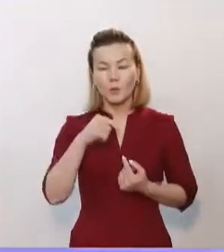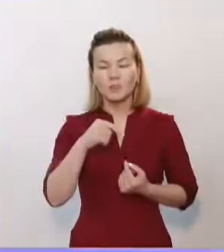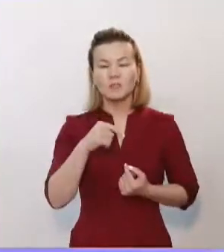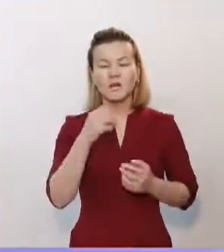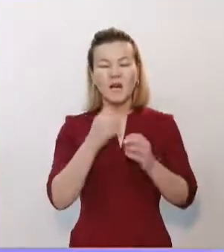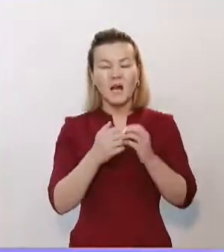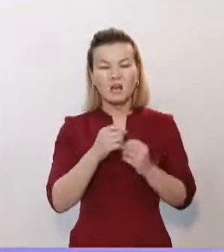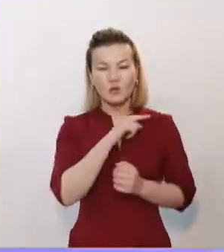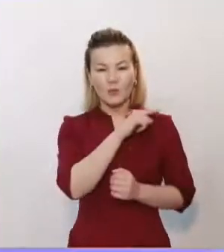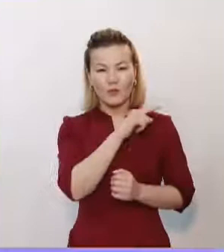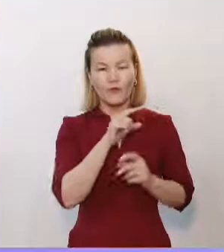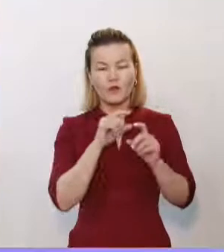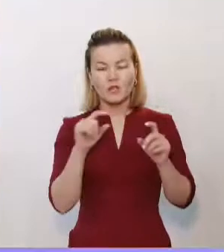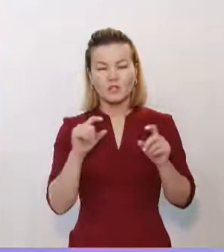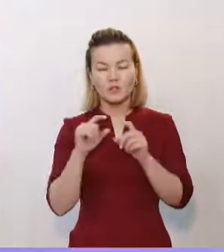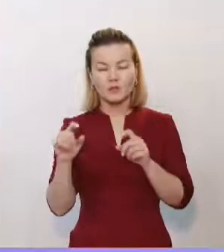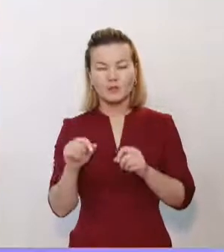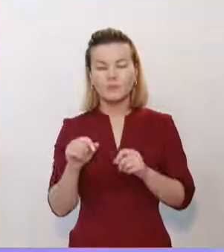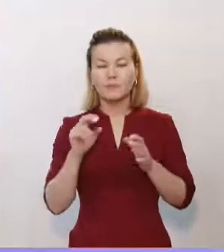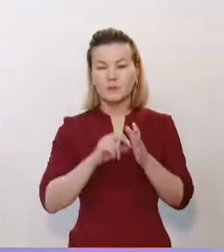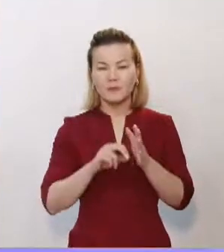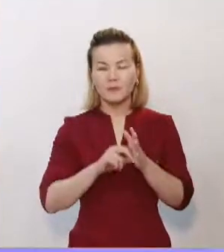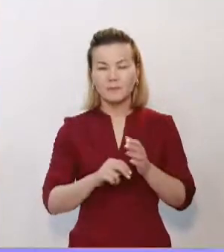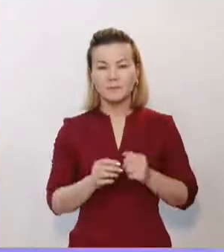каждому выражению. Проверим.